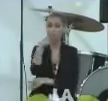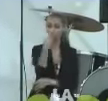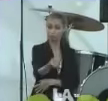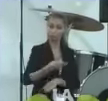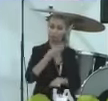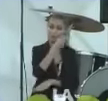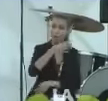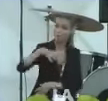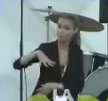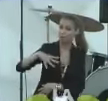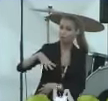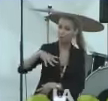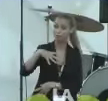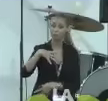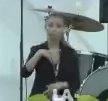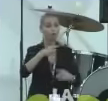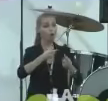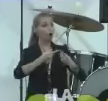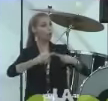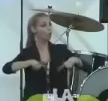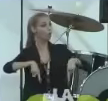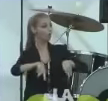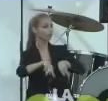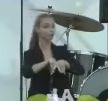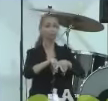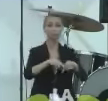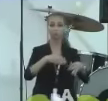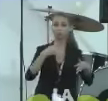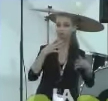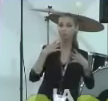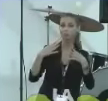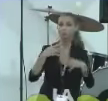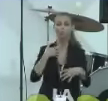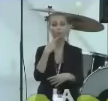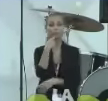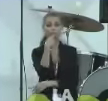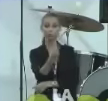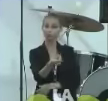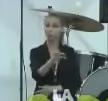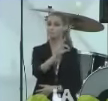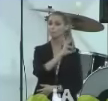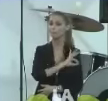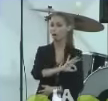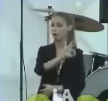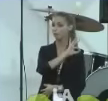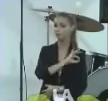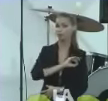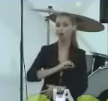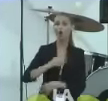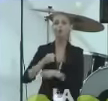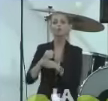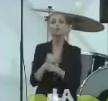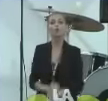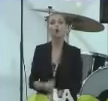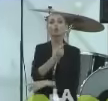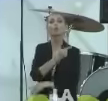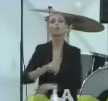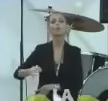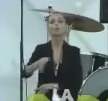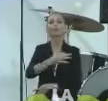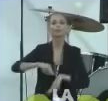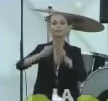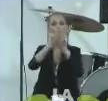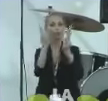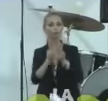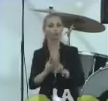Merkel e fa le sue conferenze a stampa e prende tutti i meriti da parte del Fondo Monetario Internazionale, della BCE. Beh, è